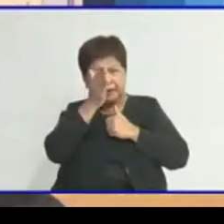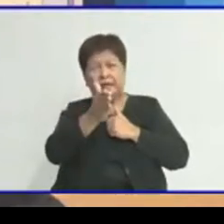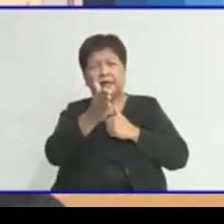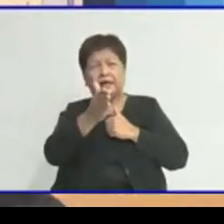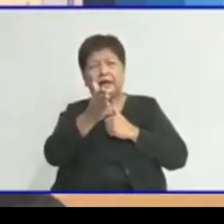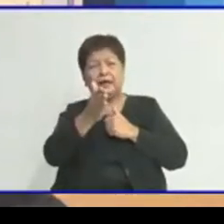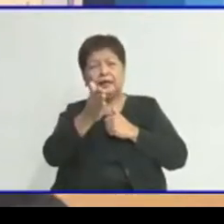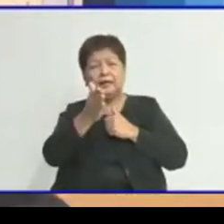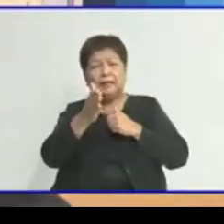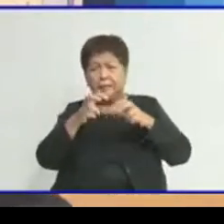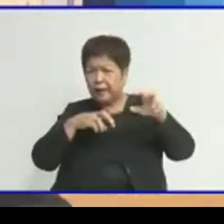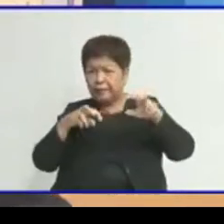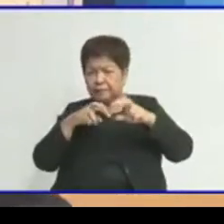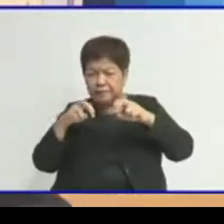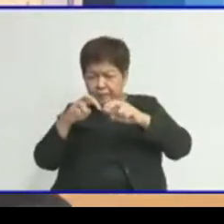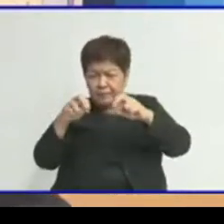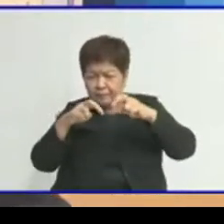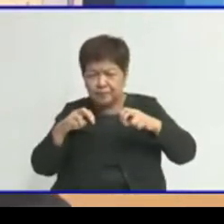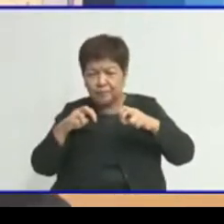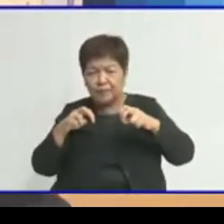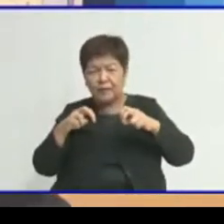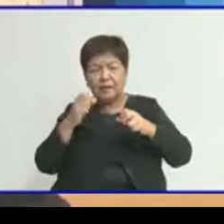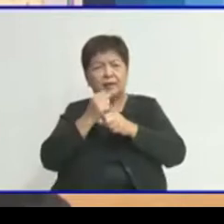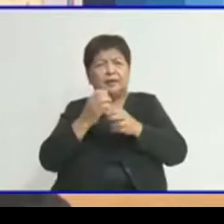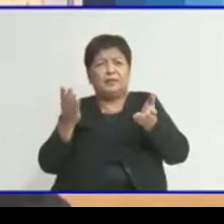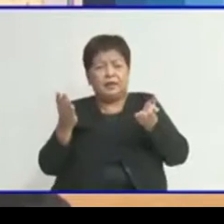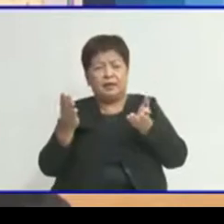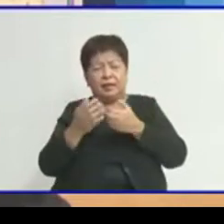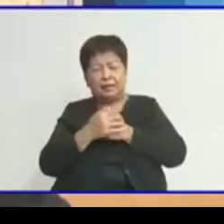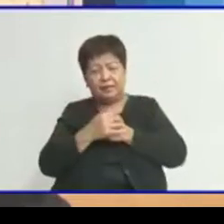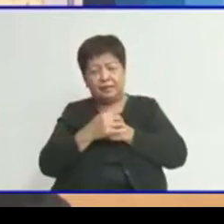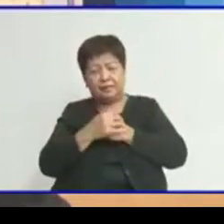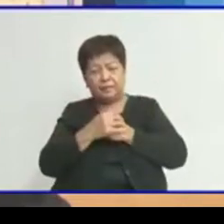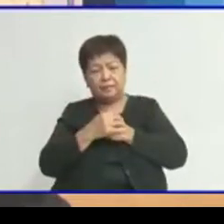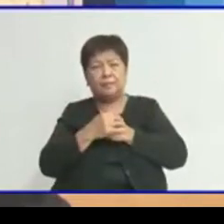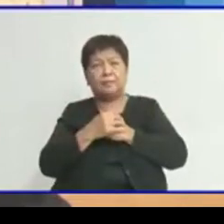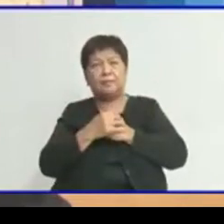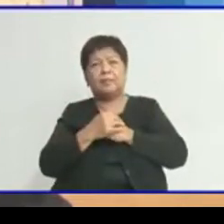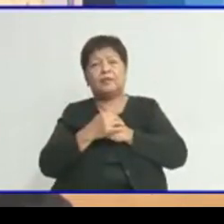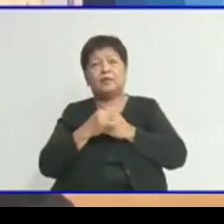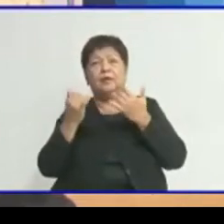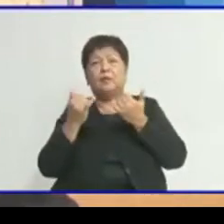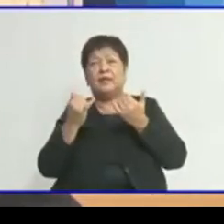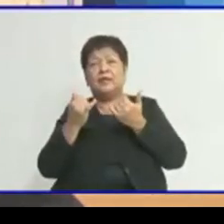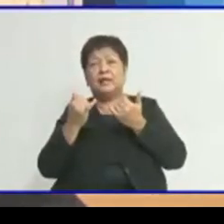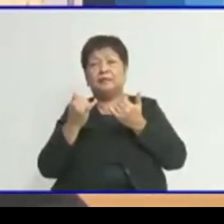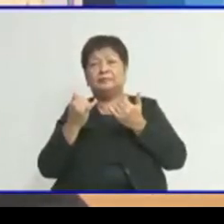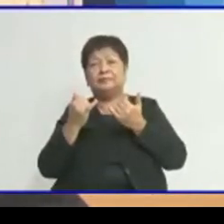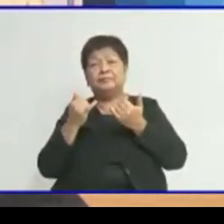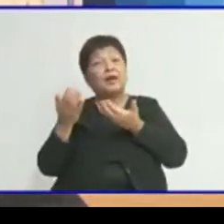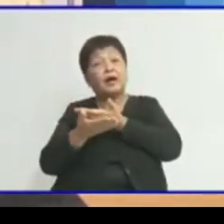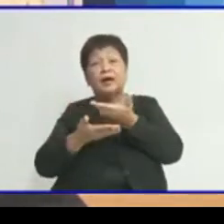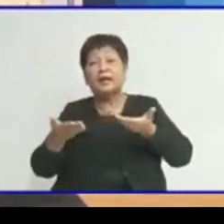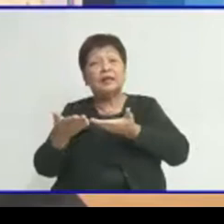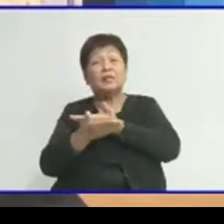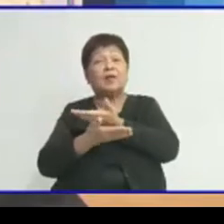คัดกรองตัวนี้เป็นอย่างไรบ้างนะคะก็เดี๋ยววันนี้จะเพื่อที่ให้ทุกท่านมีความเข้าใจมากขึ้นนะคะก็อยากจะเ